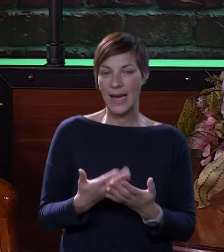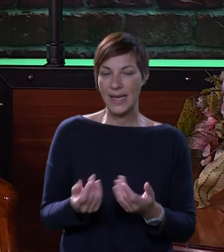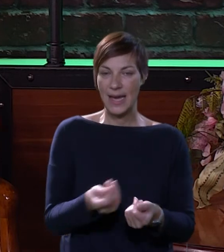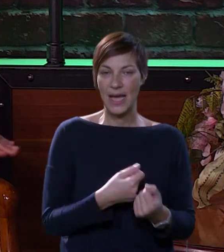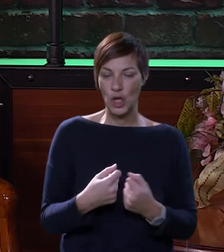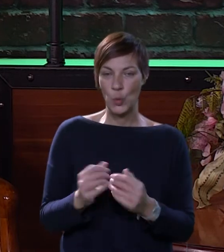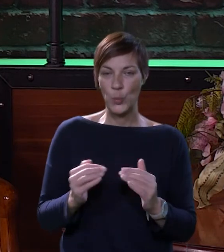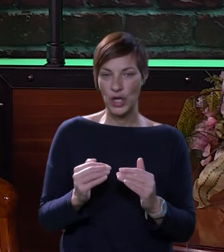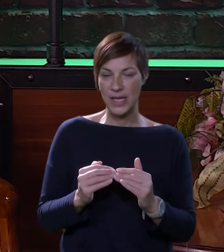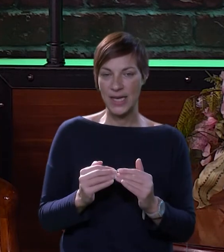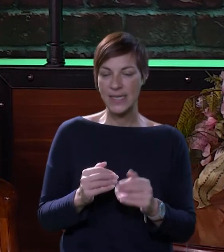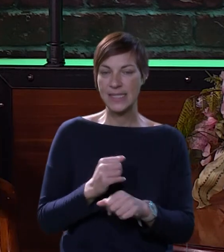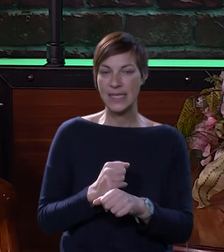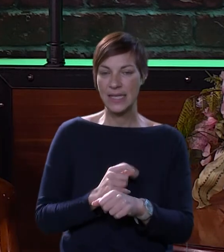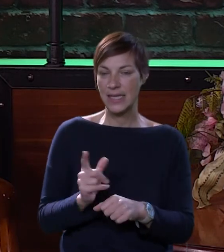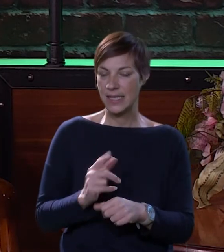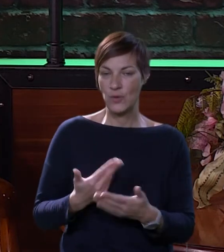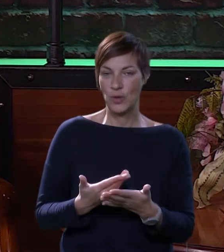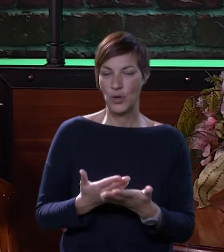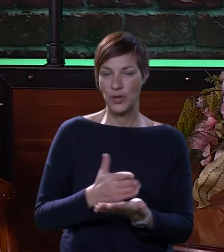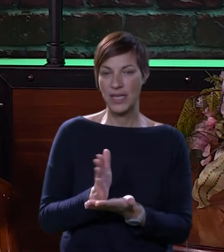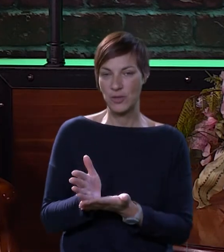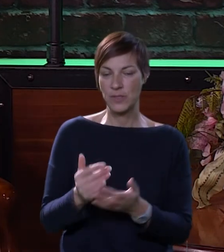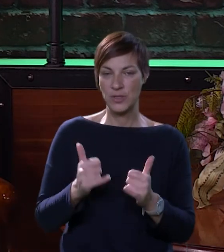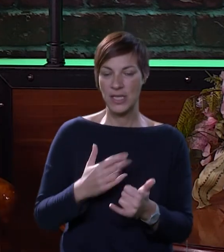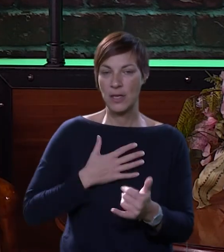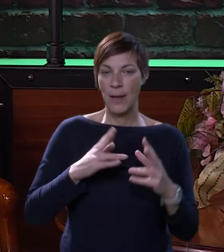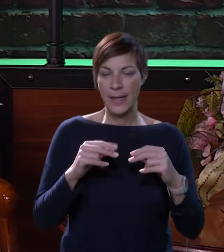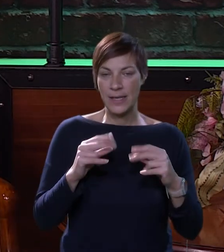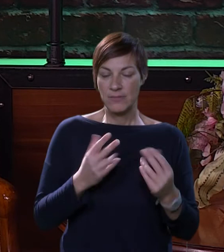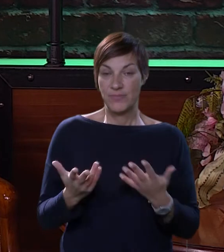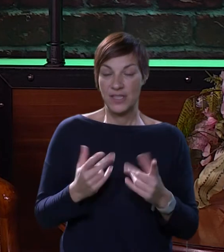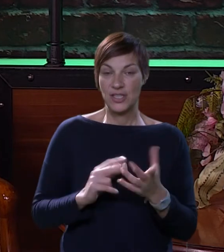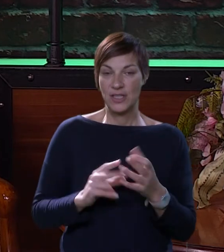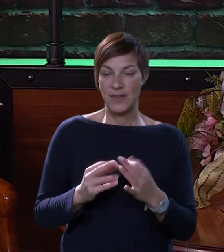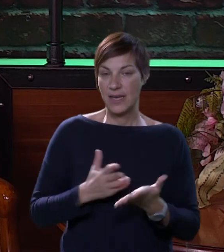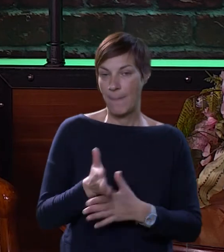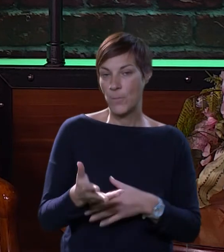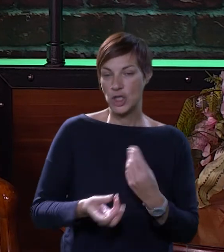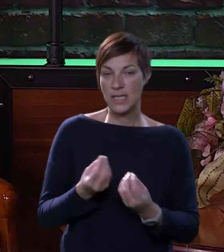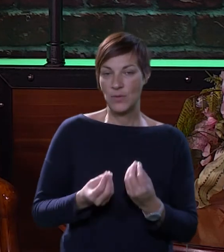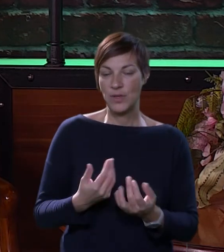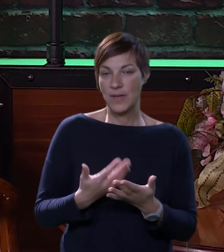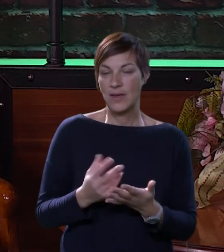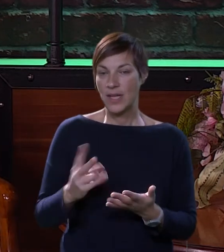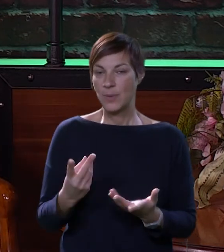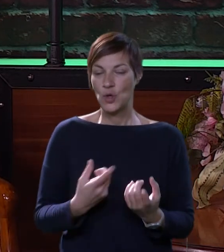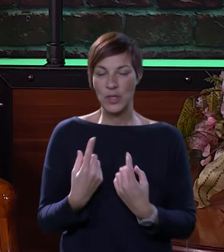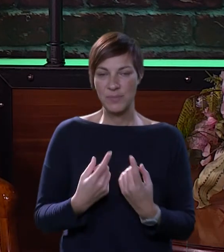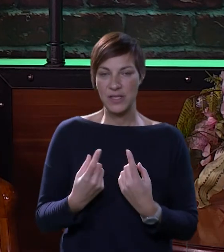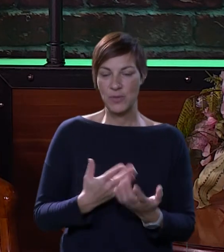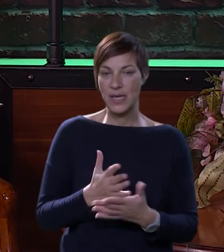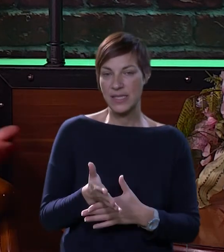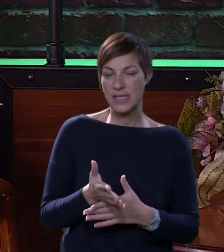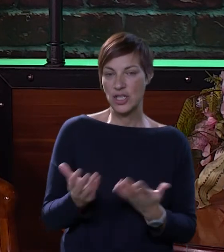na grupnoj razini raditi, ne u tom konkretnom slučaju, sad ćemo mi razgovarati zašto Ivanu ne puštate u igri, nego u nekim drugim